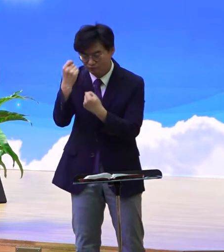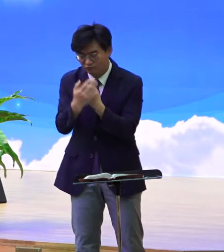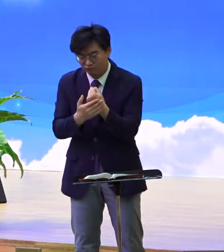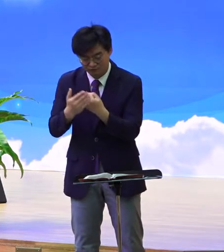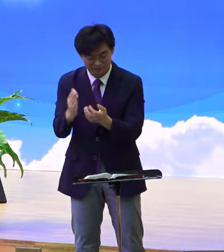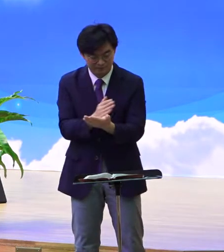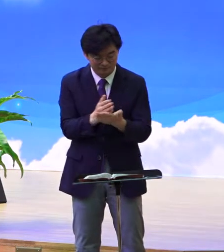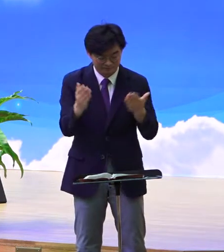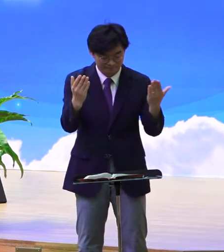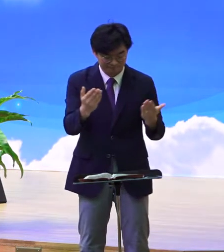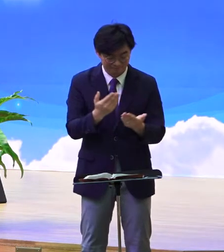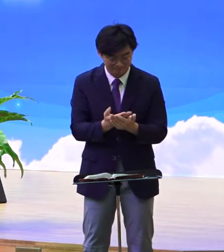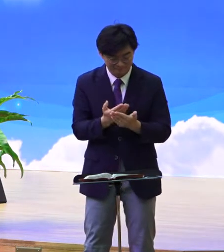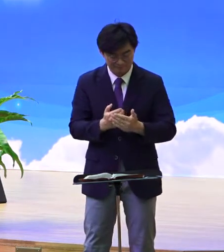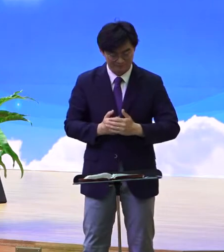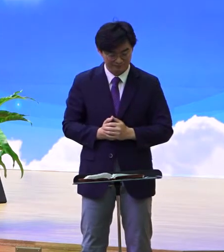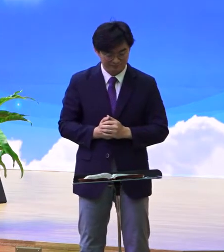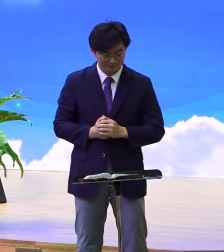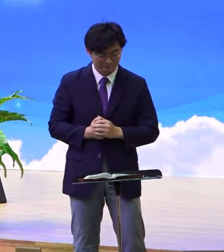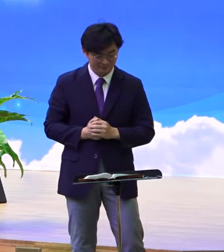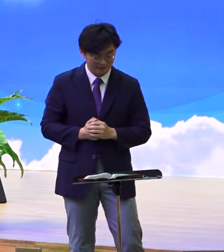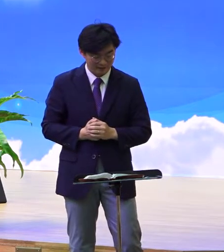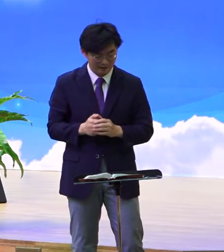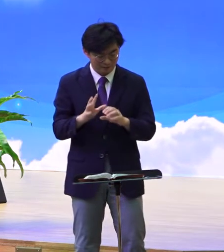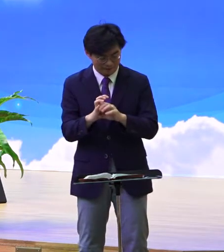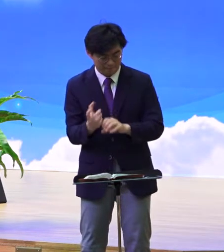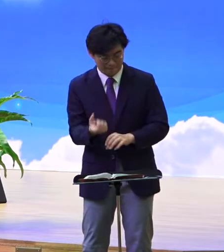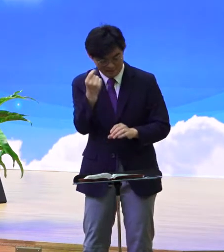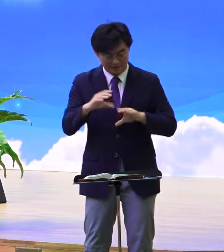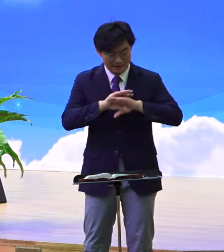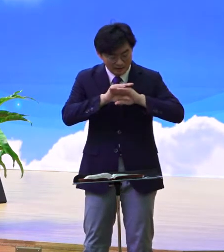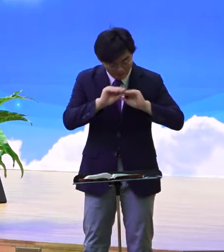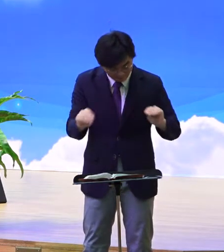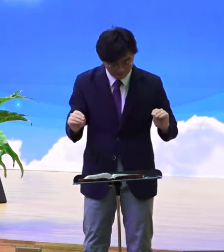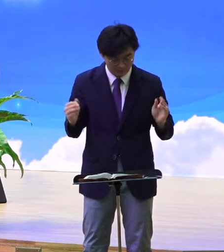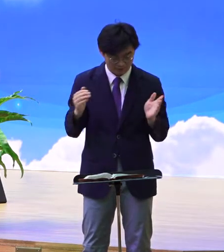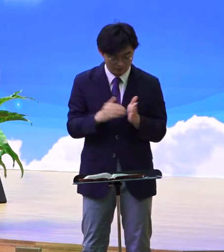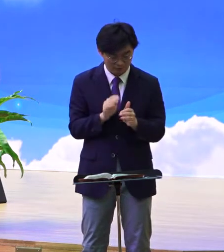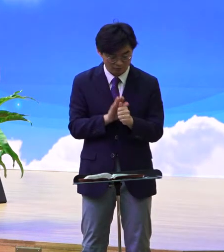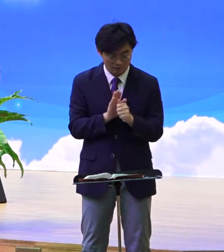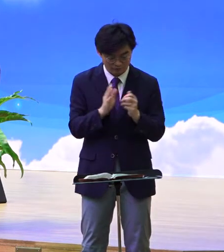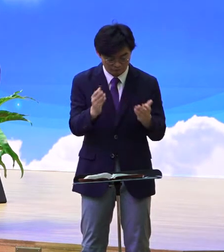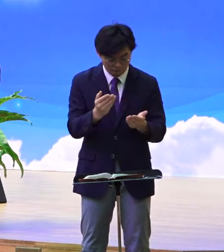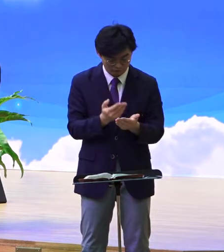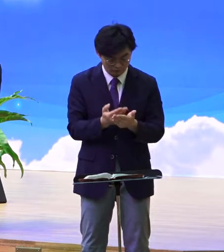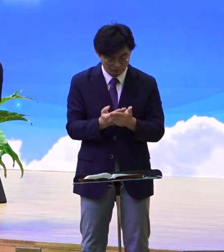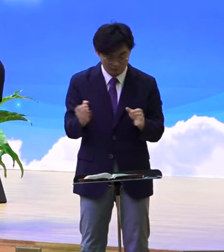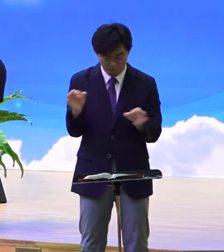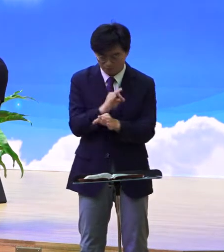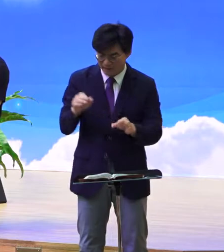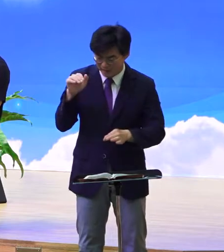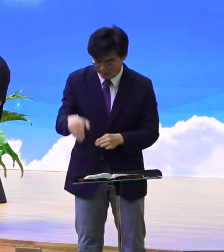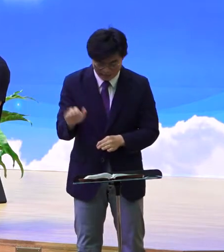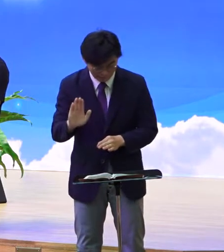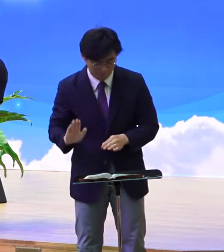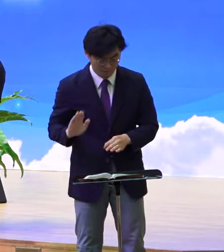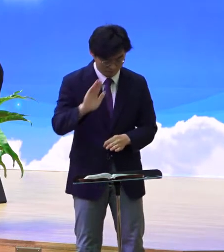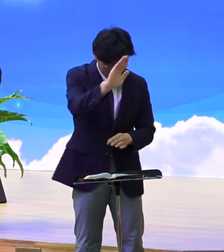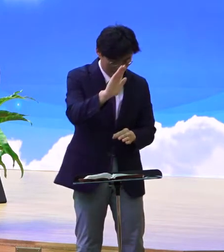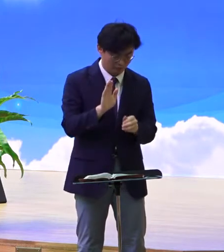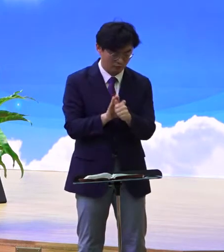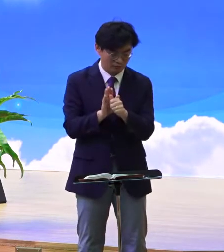주옵소서. 이 전염병이 빠르게 종식되어 경제적인 어려움과 두려움에서 벗어나게 하시고